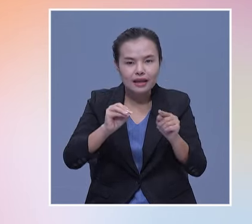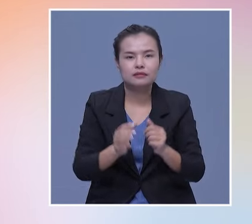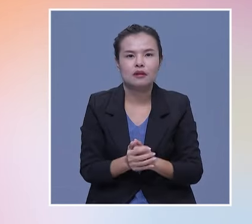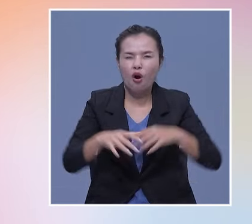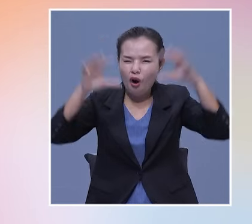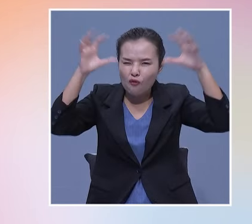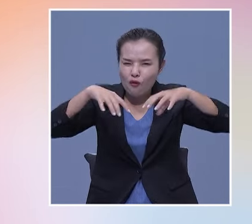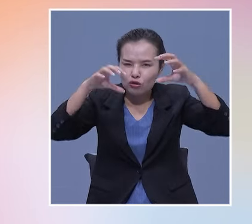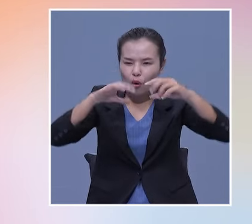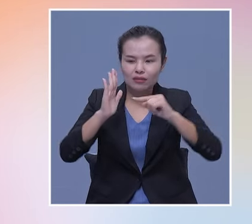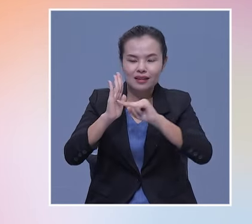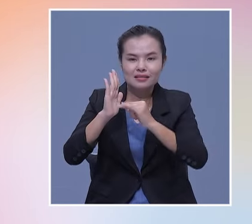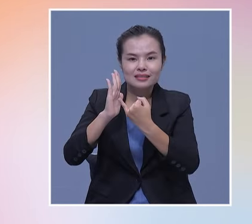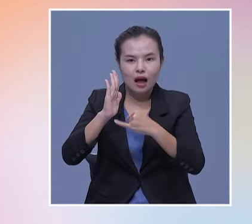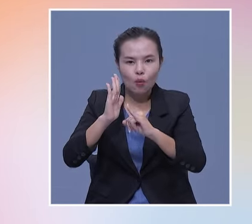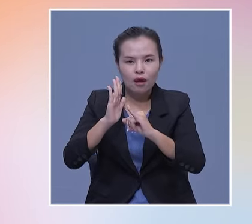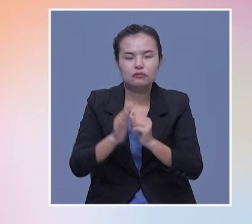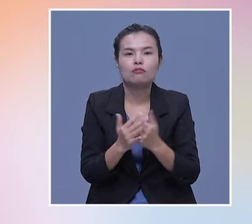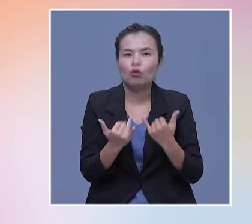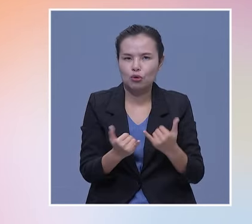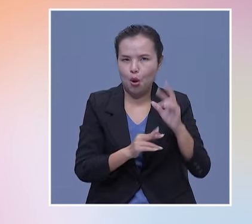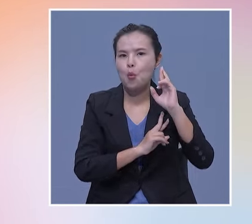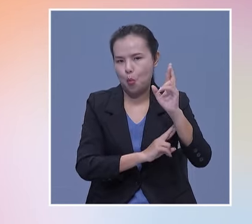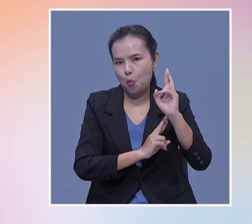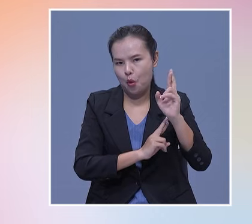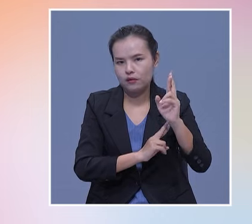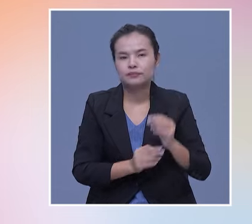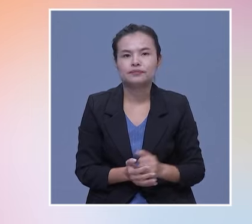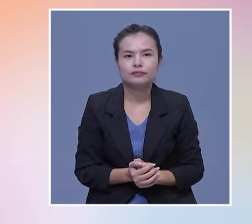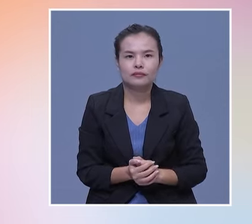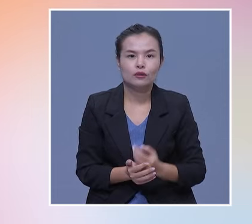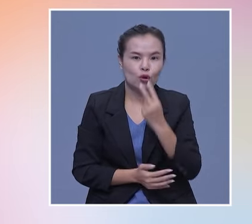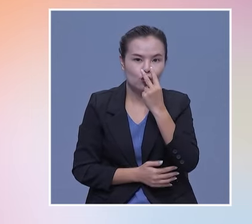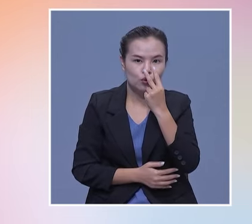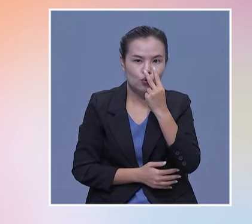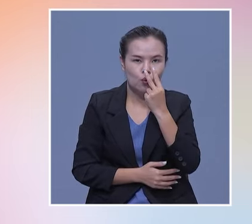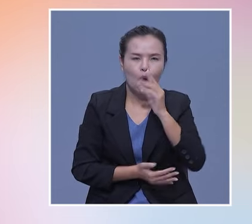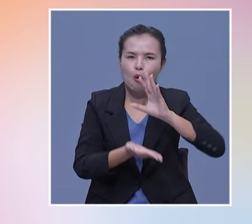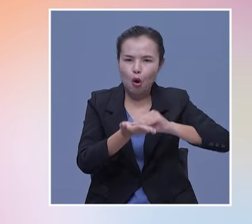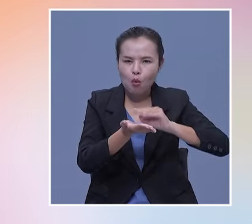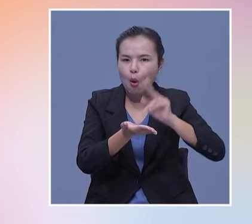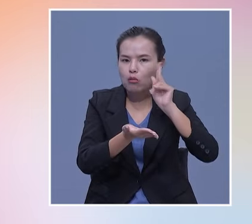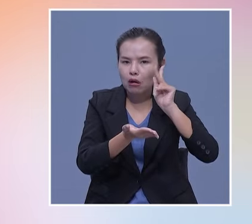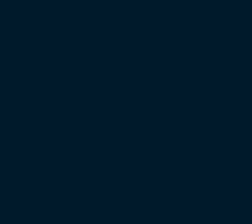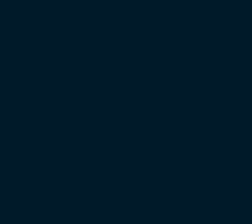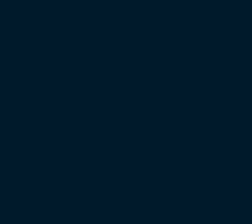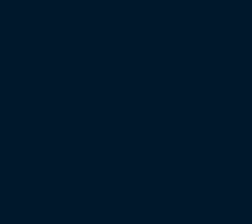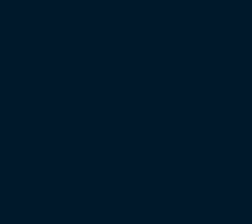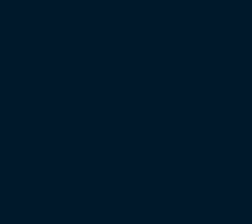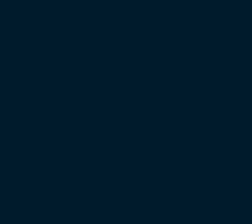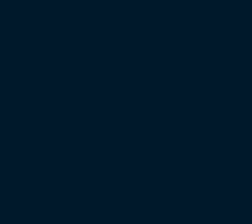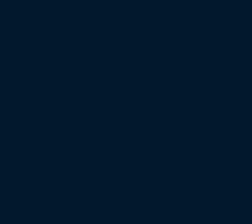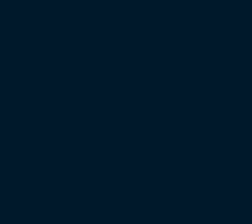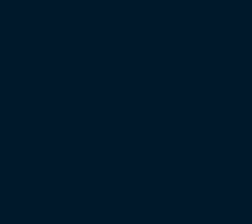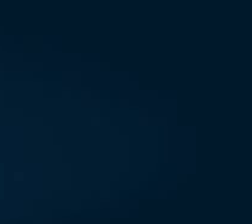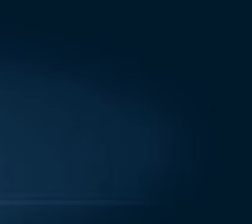ฝนตกหนักบางแห่งอ่ะเพราะฉะนั้นช่วงนี้ก็ต้องระมัดระวังกันนะครับแล้วก็ติดตามสถานการณ์อย่างใกล้ชิดด้วยนะคะอ